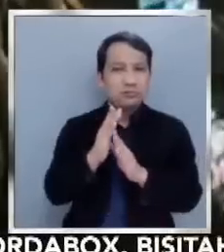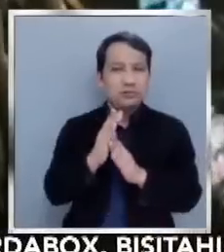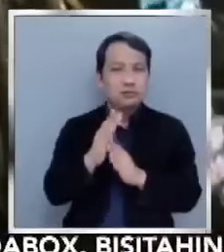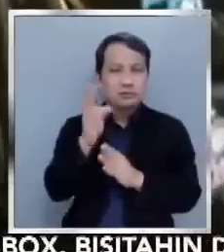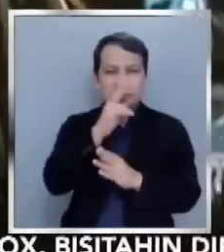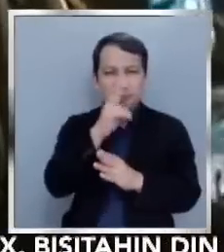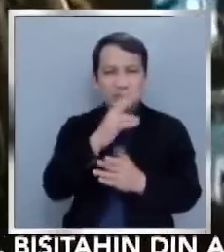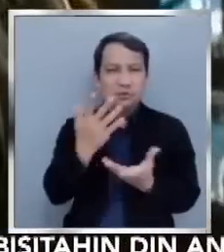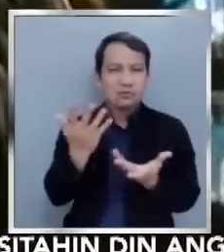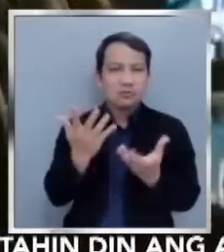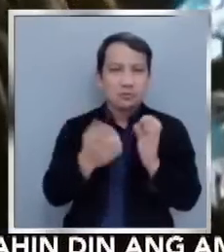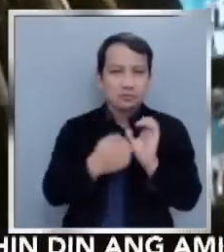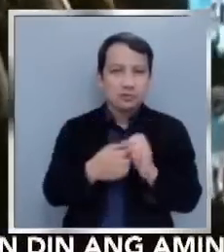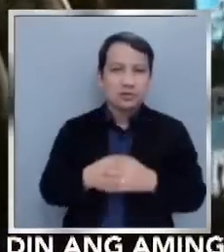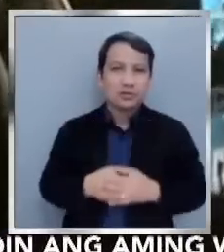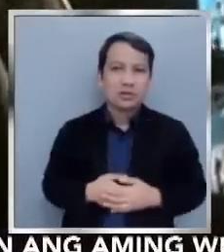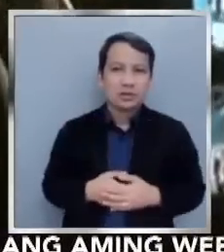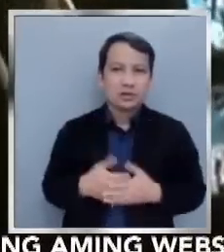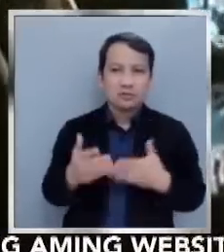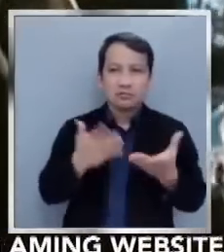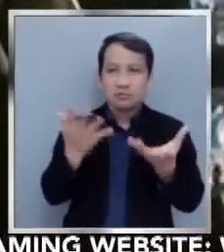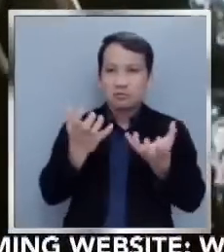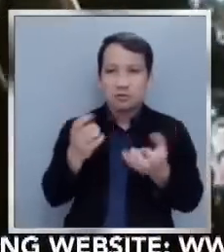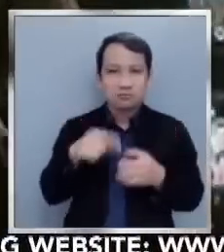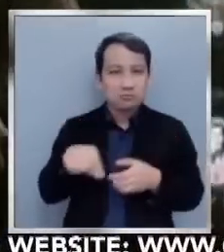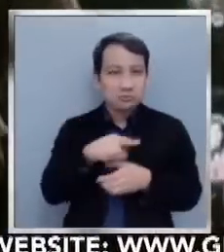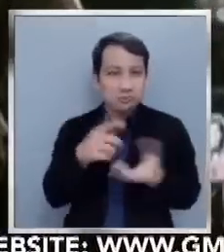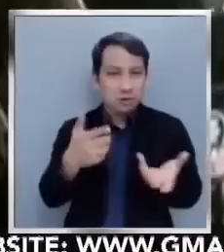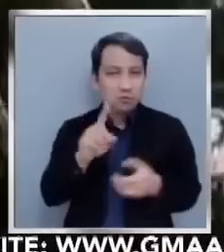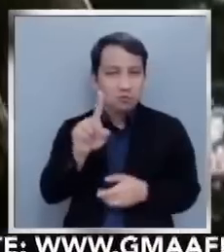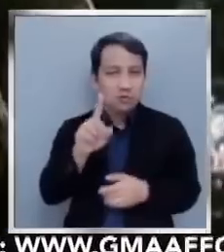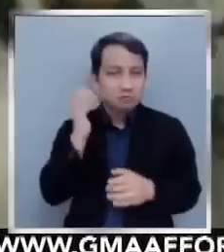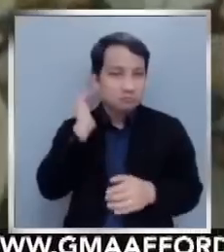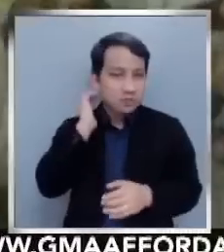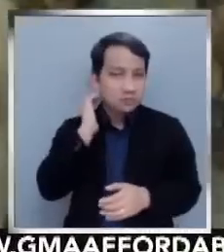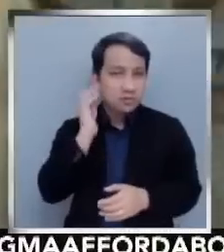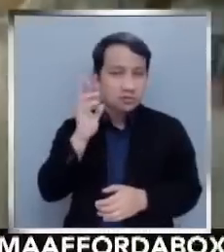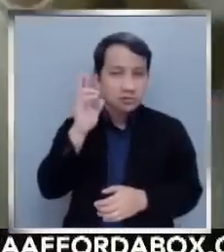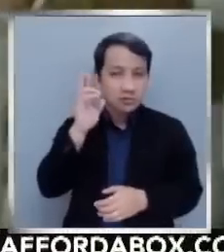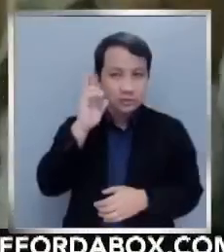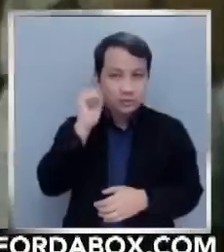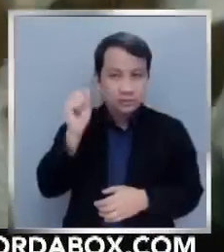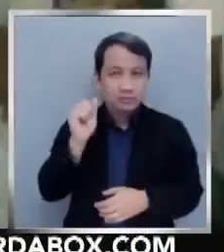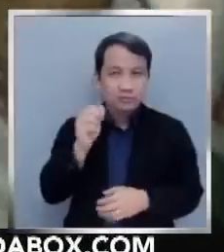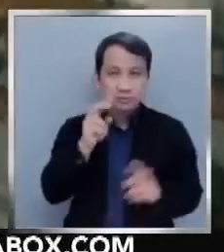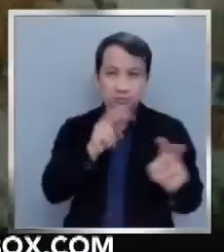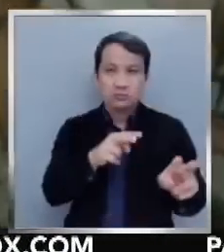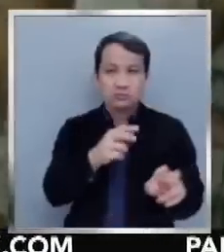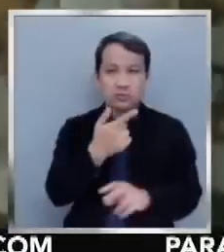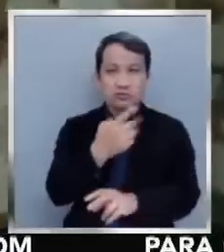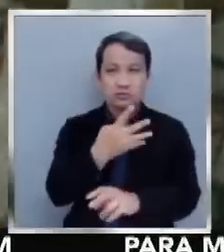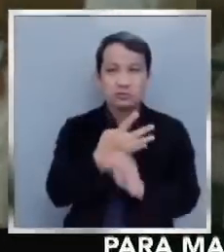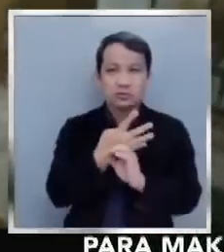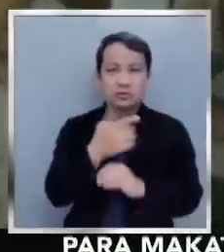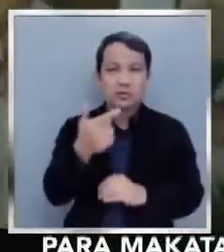mula sa GMA Regional TV, One Mindanao, Argel Relator, nakatutok 24 oras.